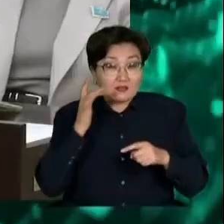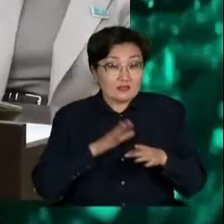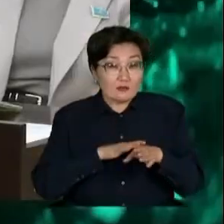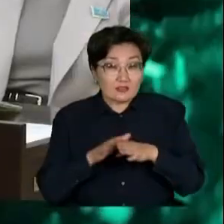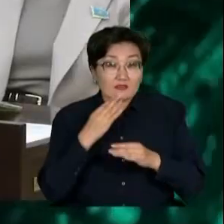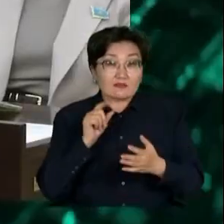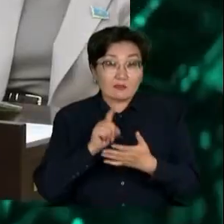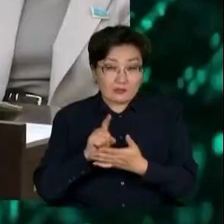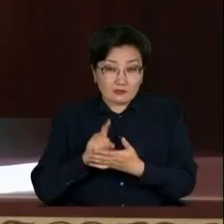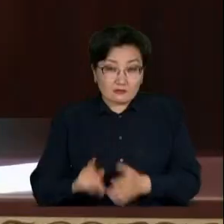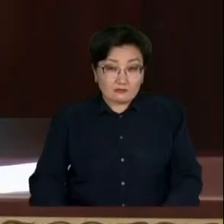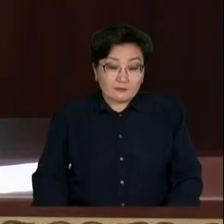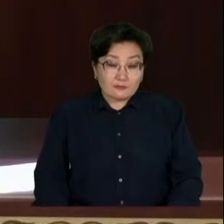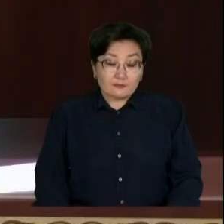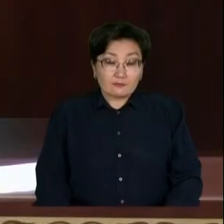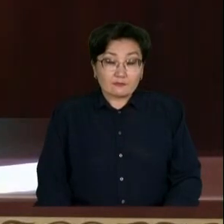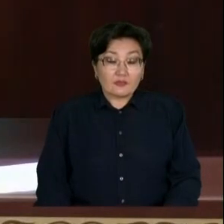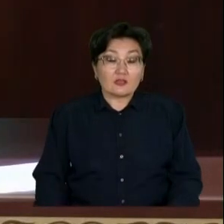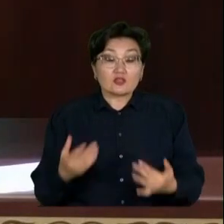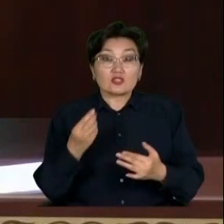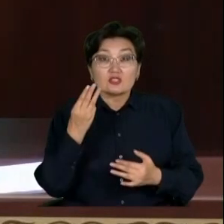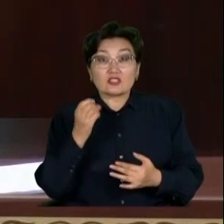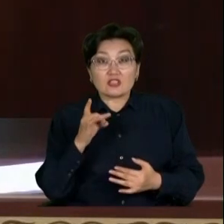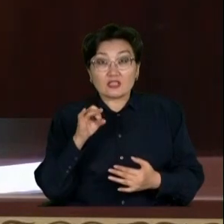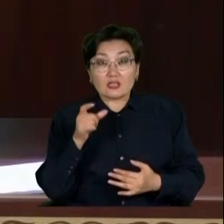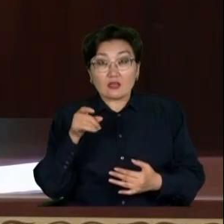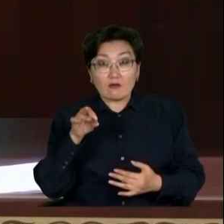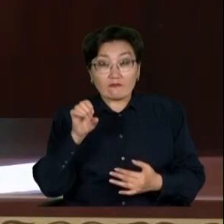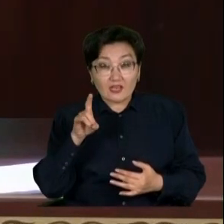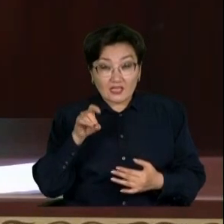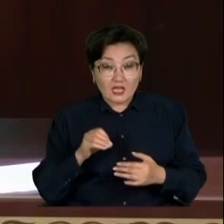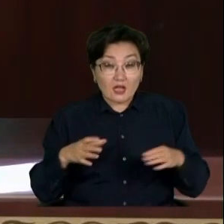свои обязательства. Ссылаться на то, что шеринговые компании, они